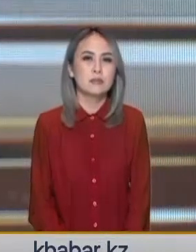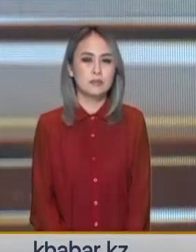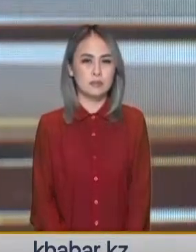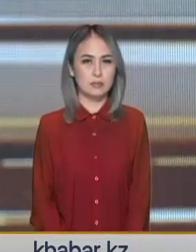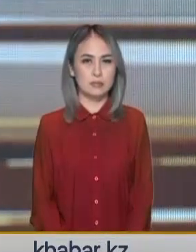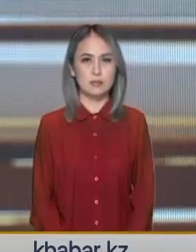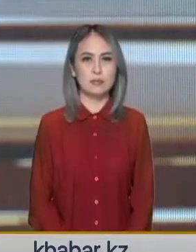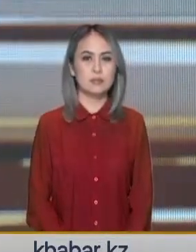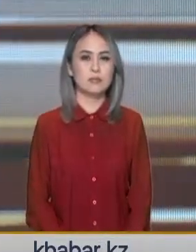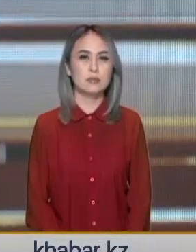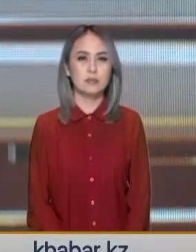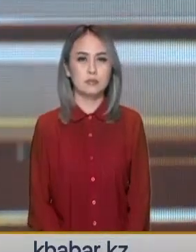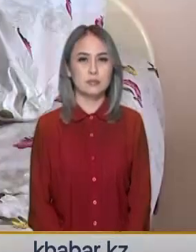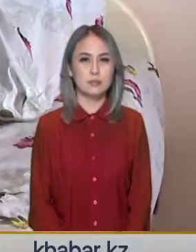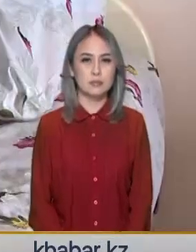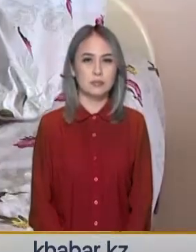Қайыпбекованы тыңдайық.